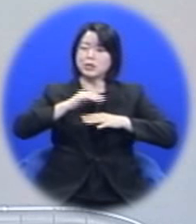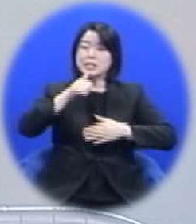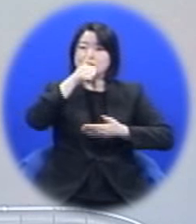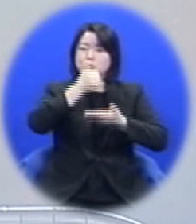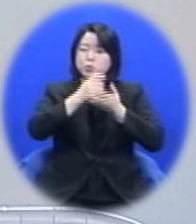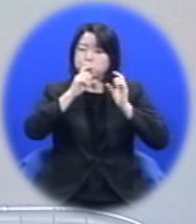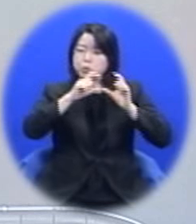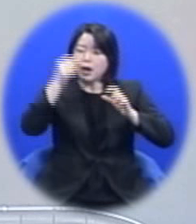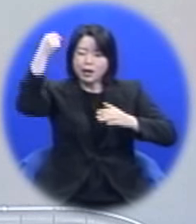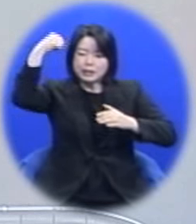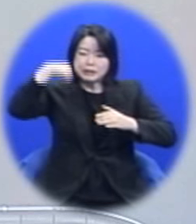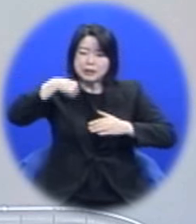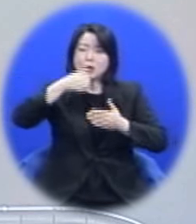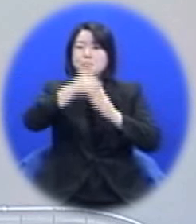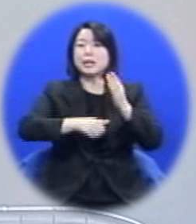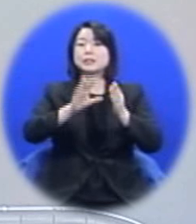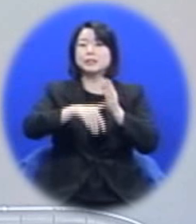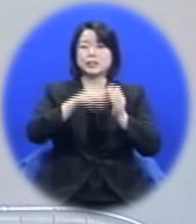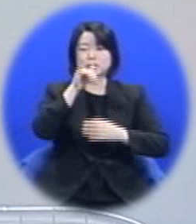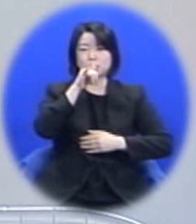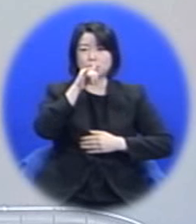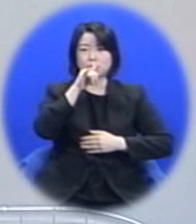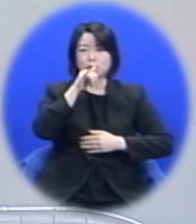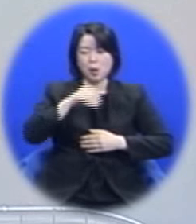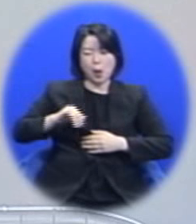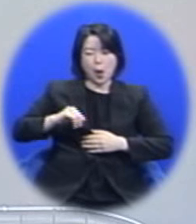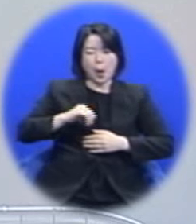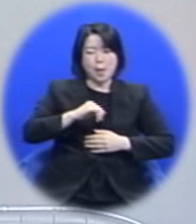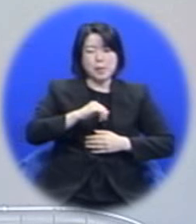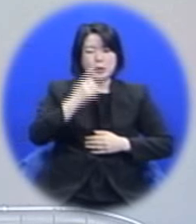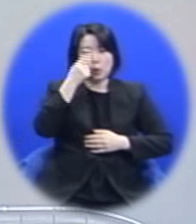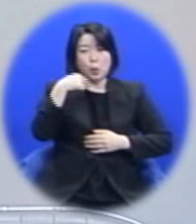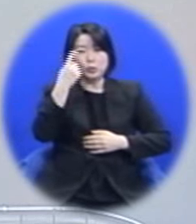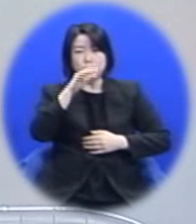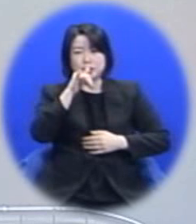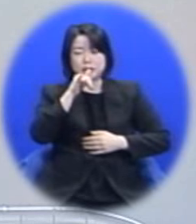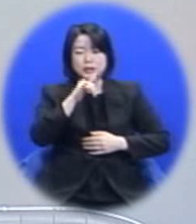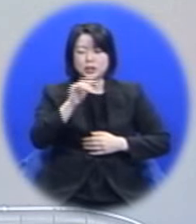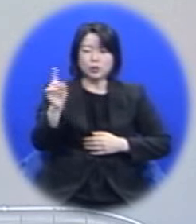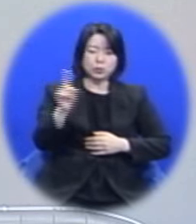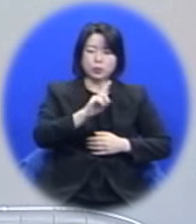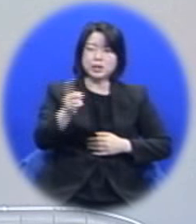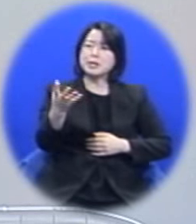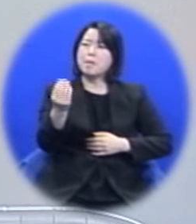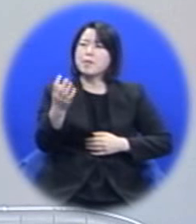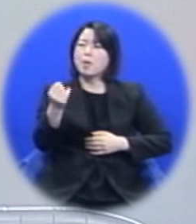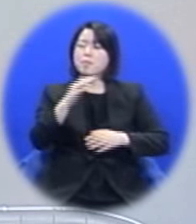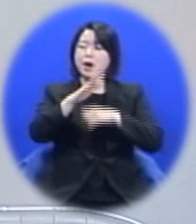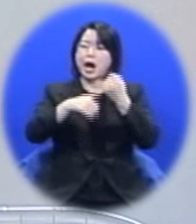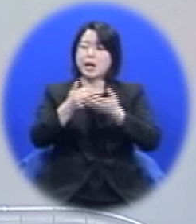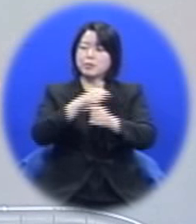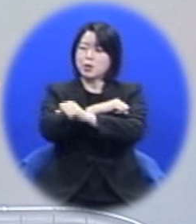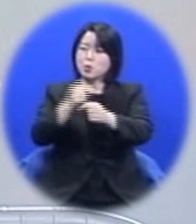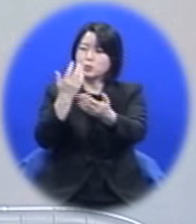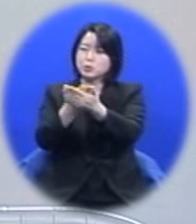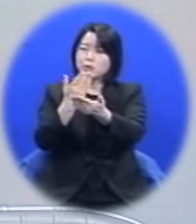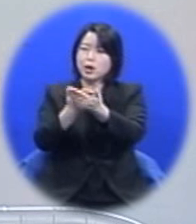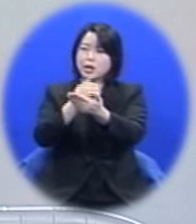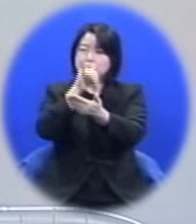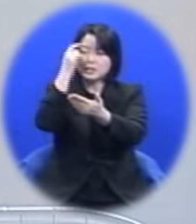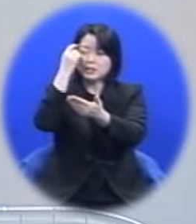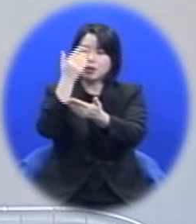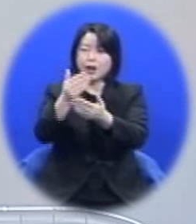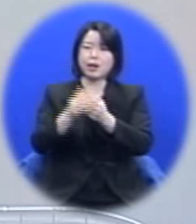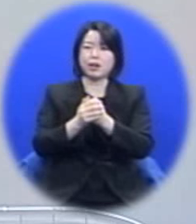있었어요. 아니 벼룩도 낯짝이 있지 도대체 몇 번 하나님께 용서를 구하는 거야? 너